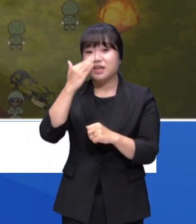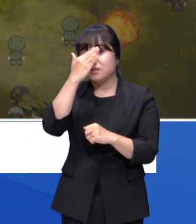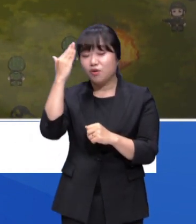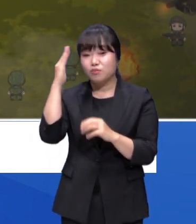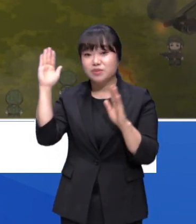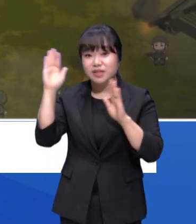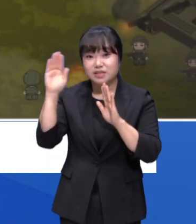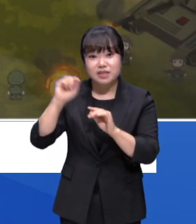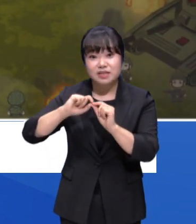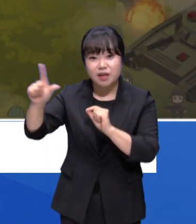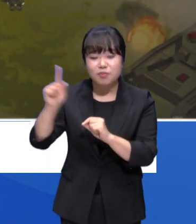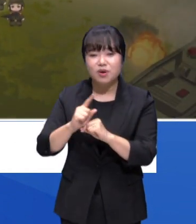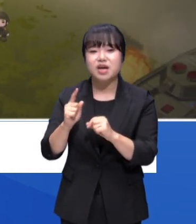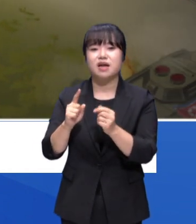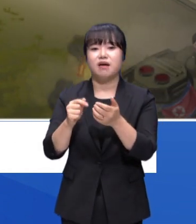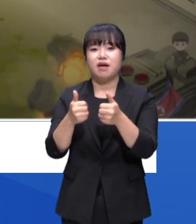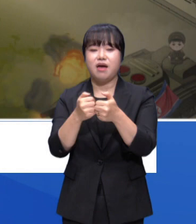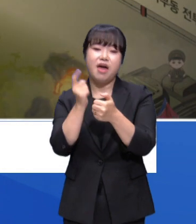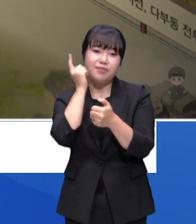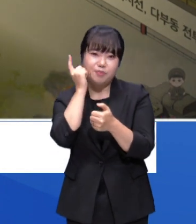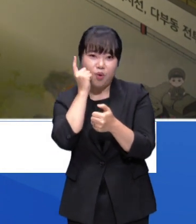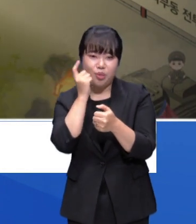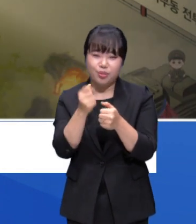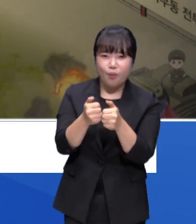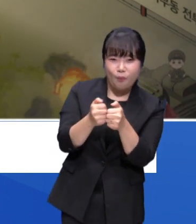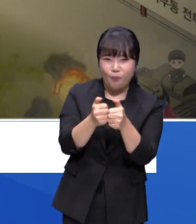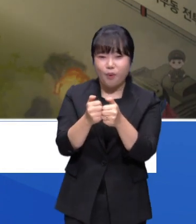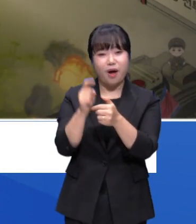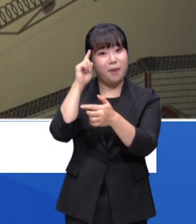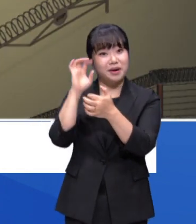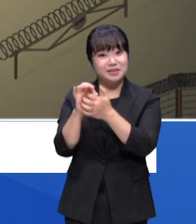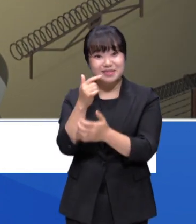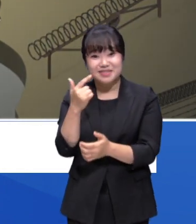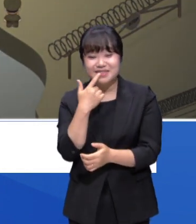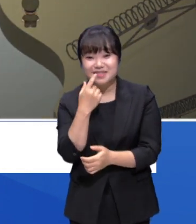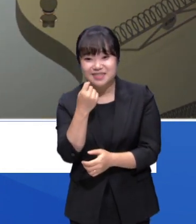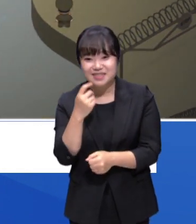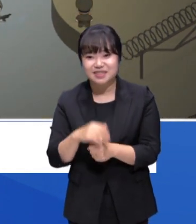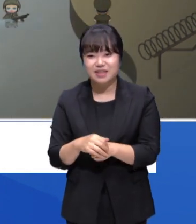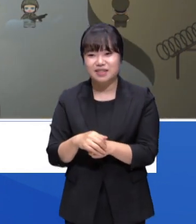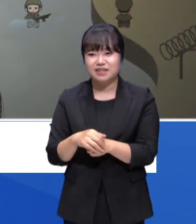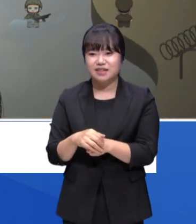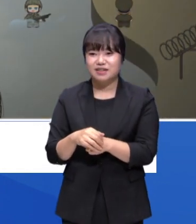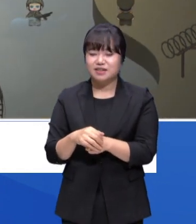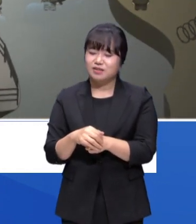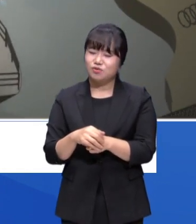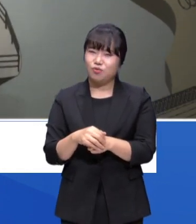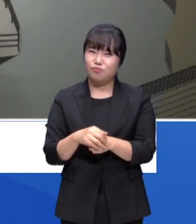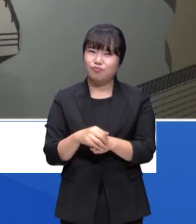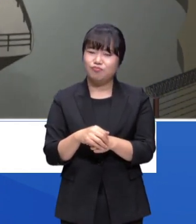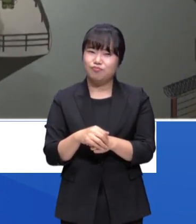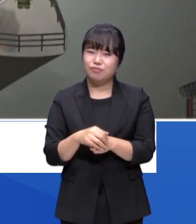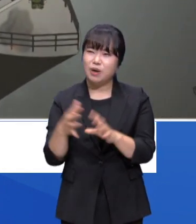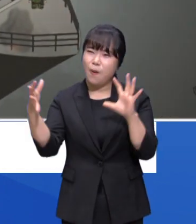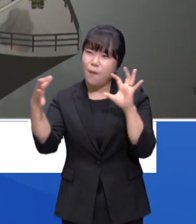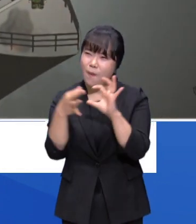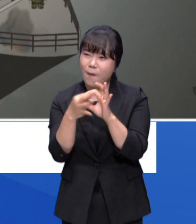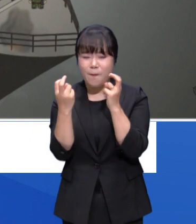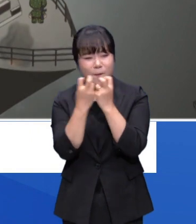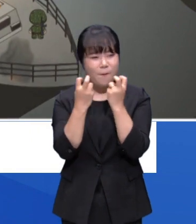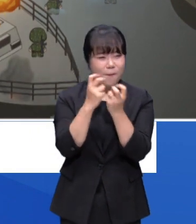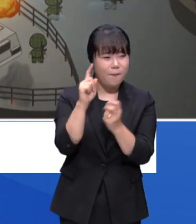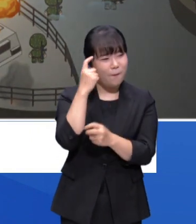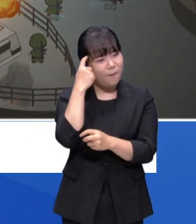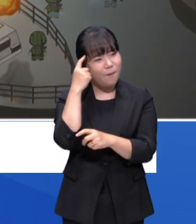되게 많고 그렇죠. 네. 그리고 조금 이렇게 좀 교육을 시키기가 쉽지는 않잖아요. 네. 그래서 어떻게 해야